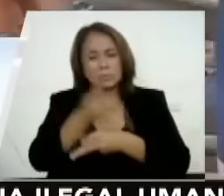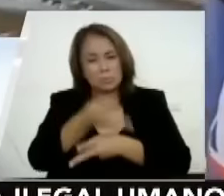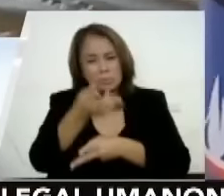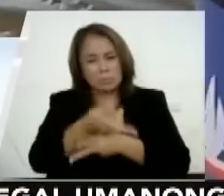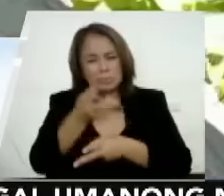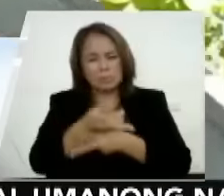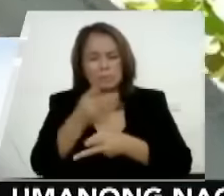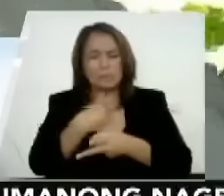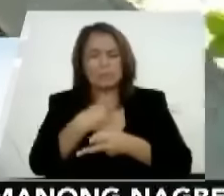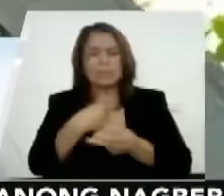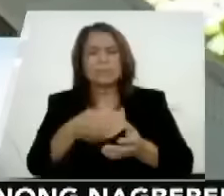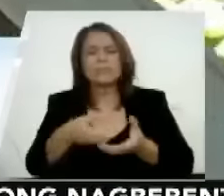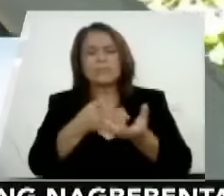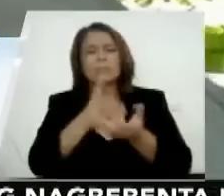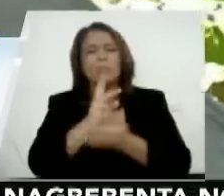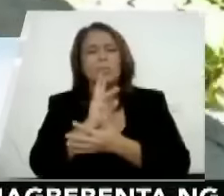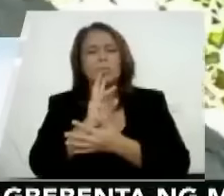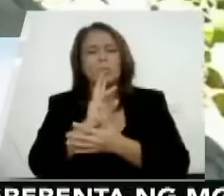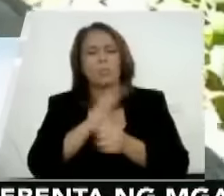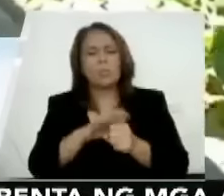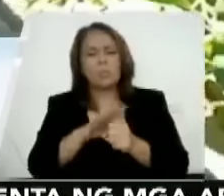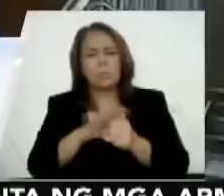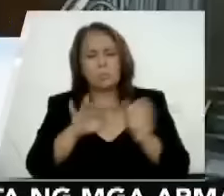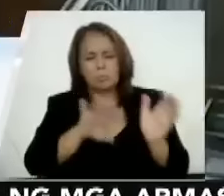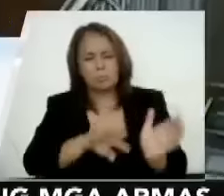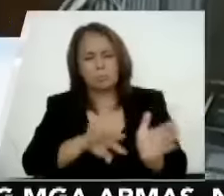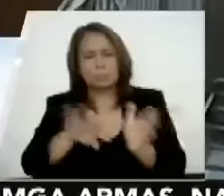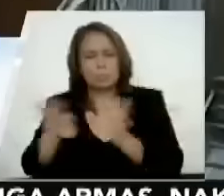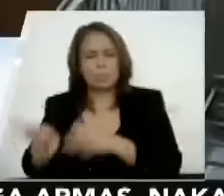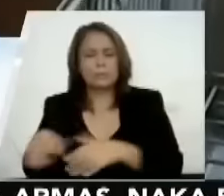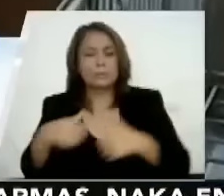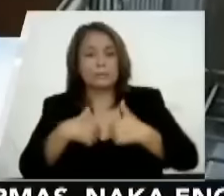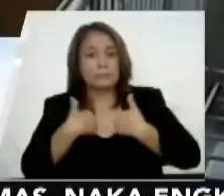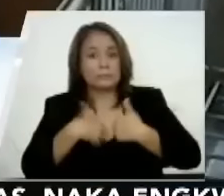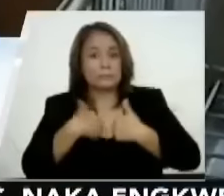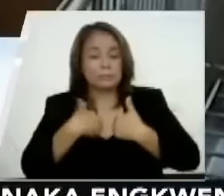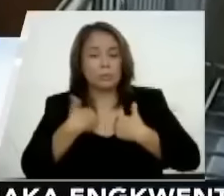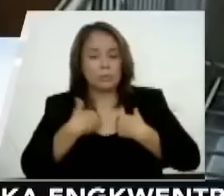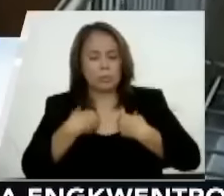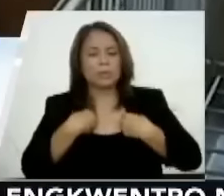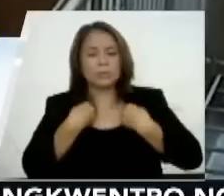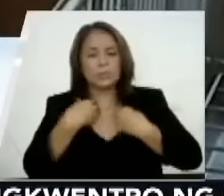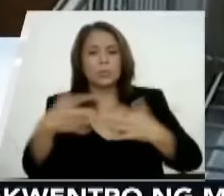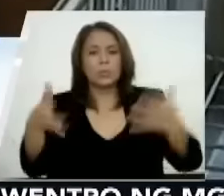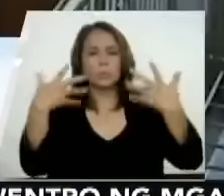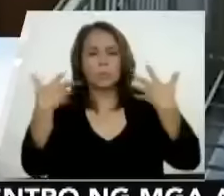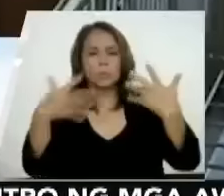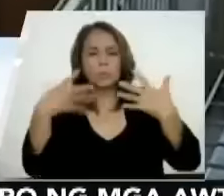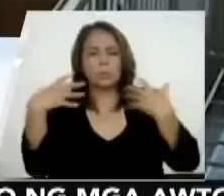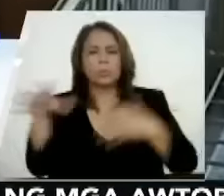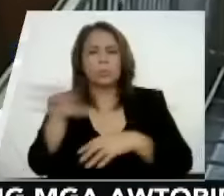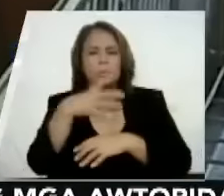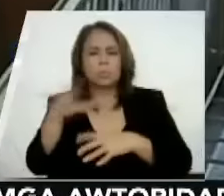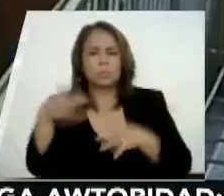tubig. At bukod sa pagpapaligo sa kanila, pinapahanginan sila sa electric fan.